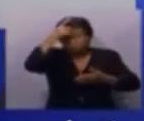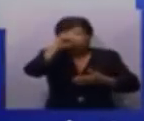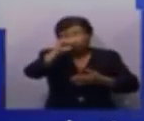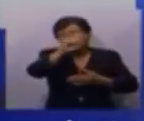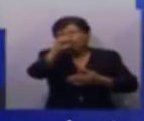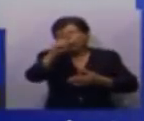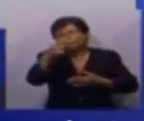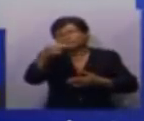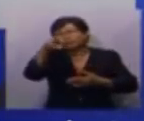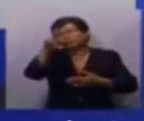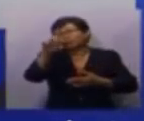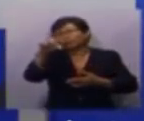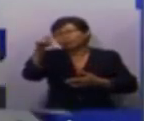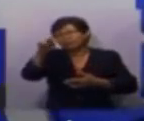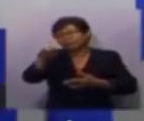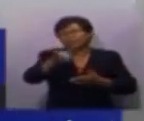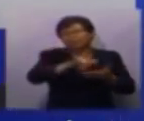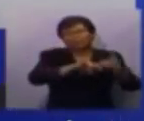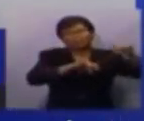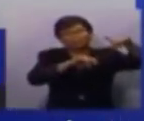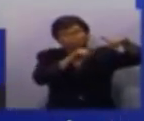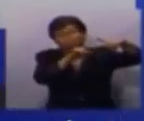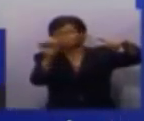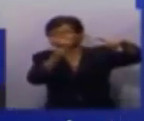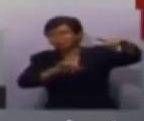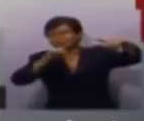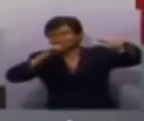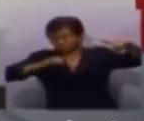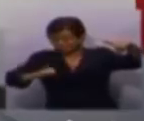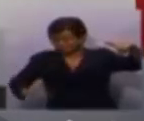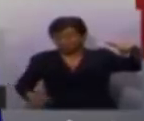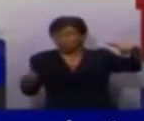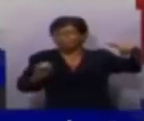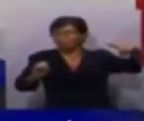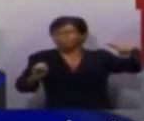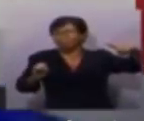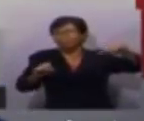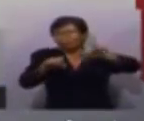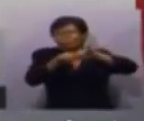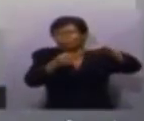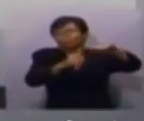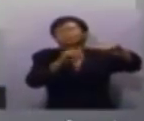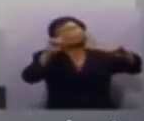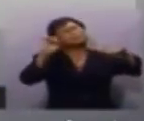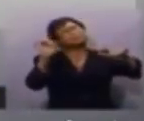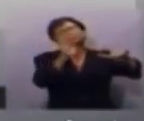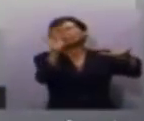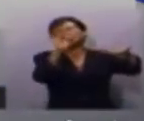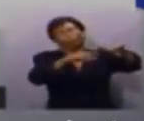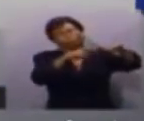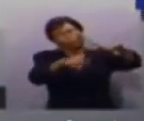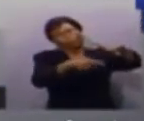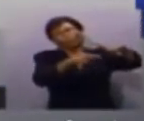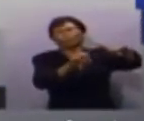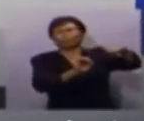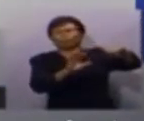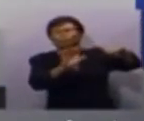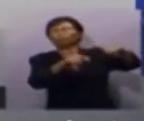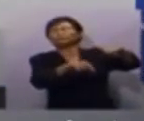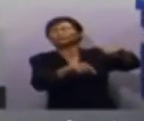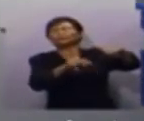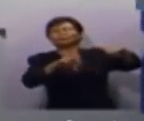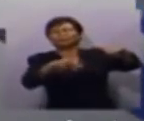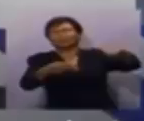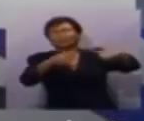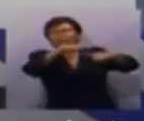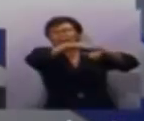Azharuddin, pesawat mendapati tiada kecacatan dilaporkan kecuali kebocoran pada bahagian roda tersebut